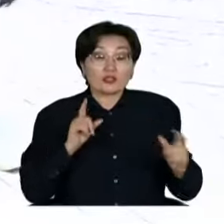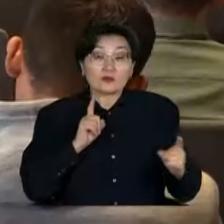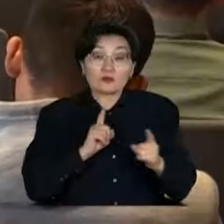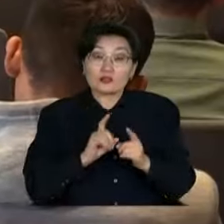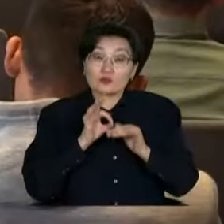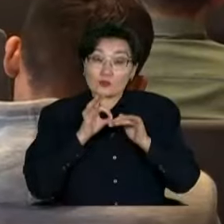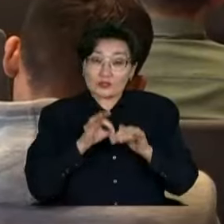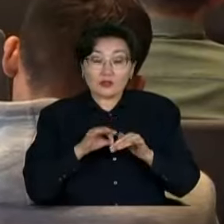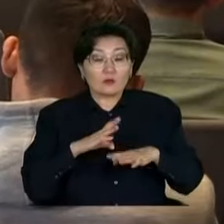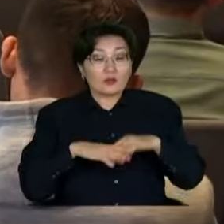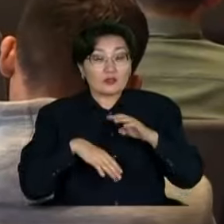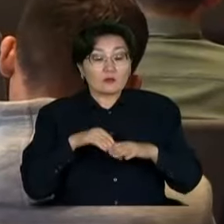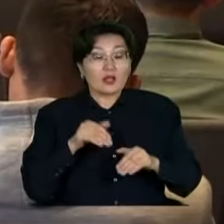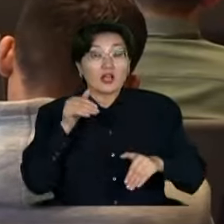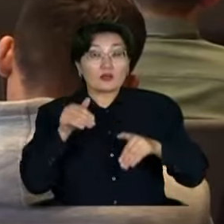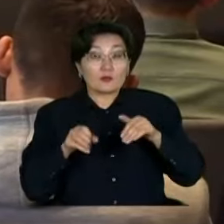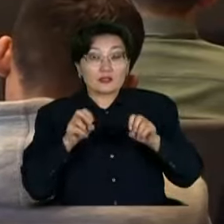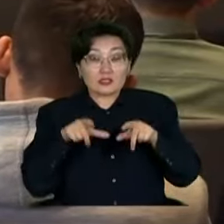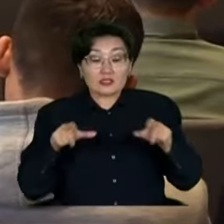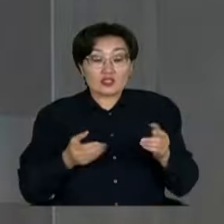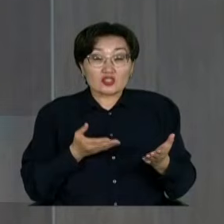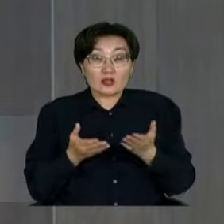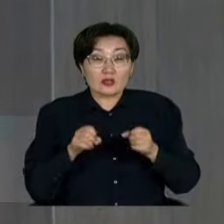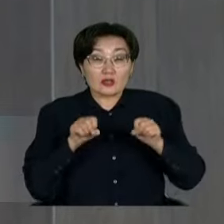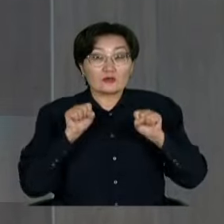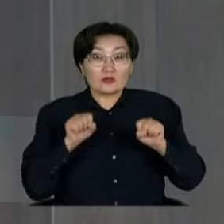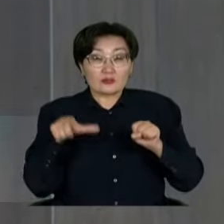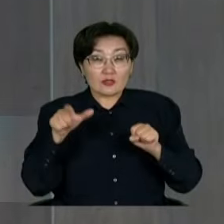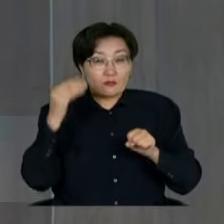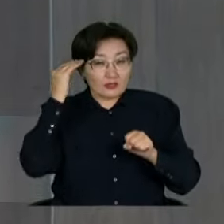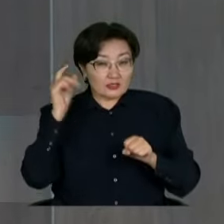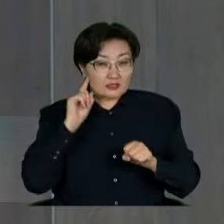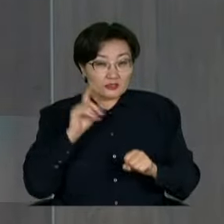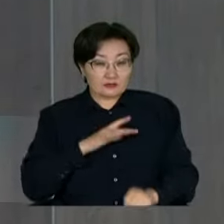өткізіп, тәжірибелі альпинистер мен шаңғышылардың пікірін тыңдады.